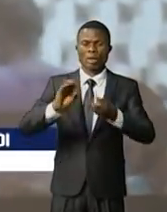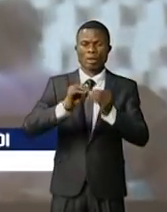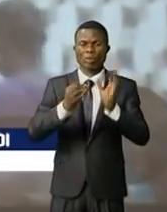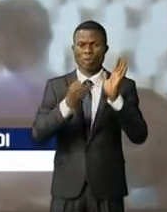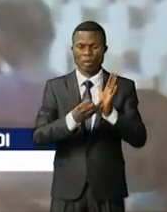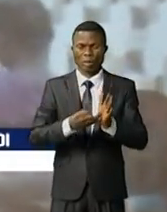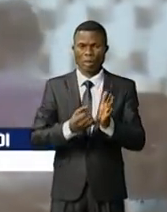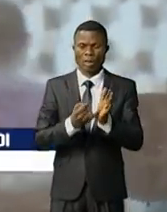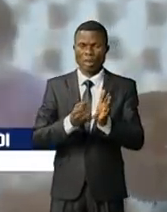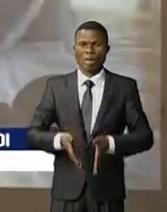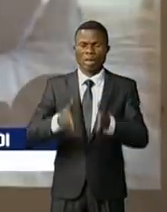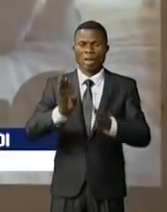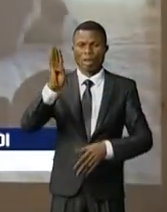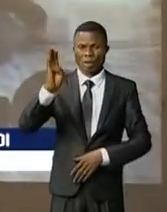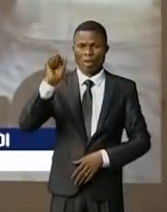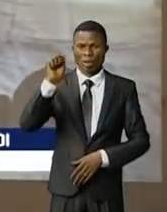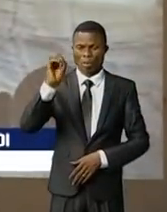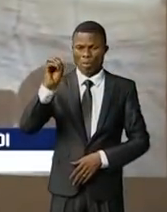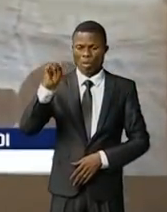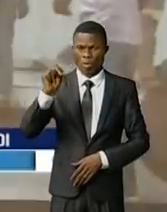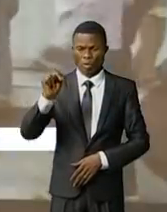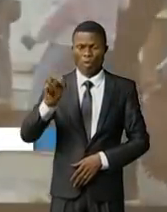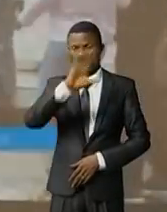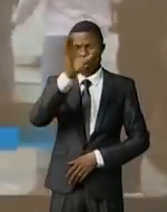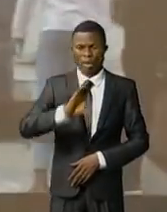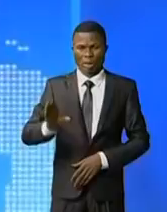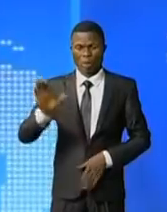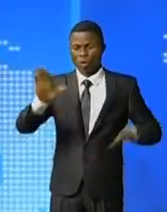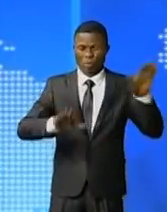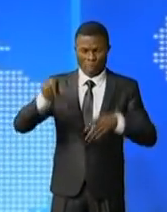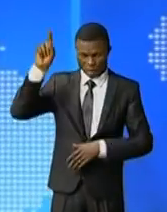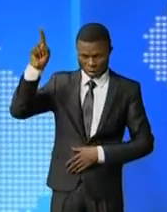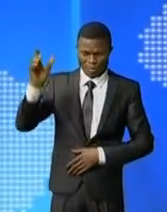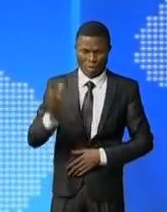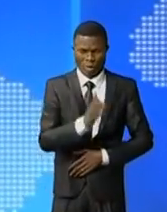de l'avenue Bongemba au quartier Mikonga 2 dans la commune de Lantsele.